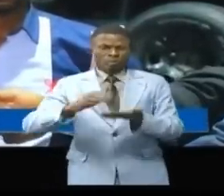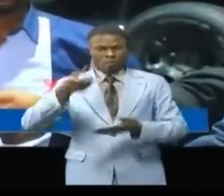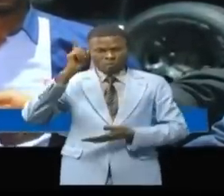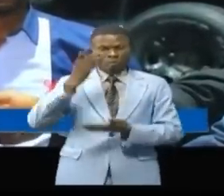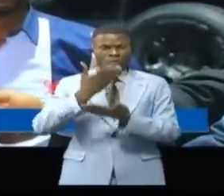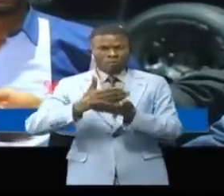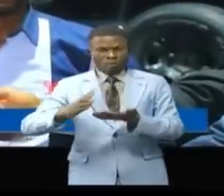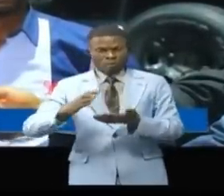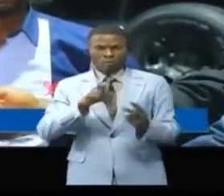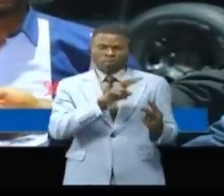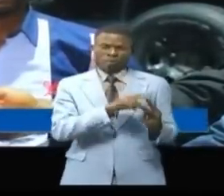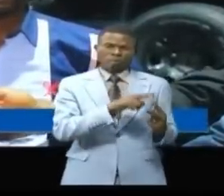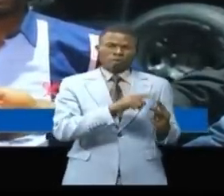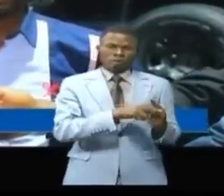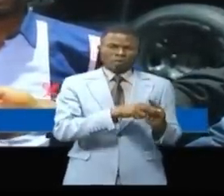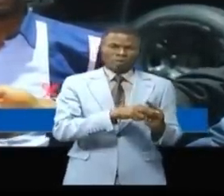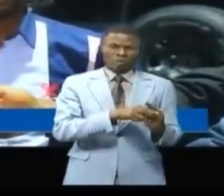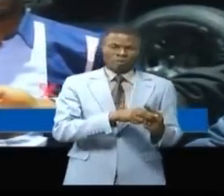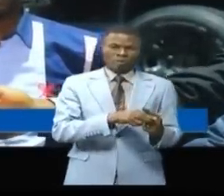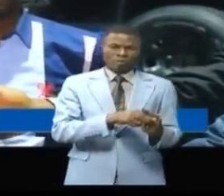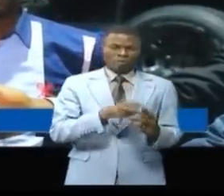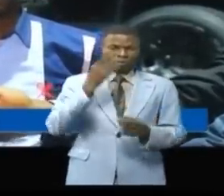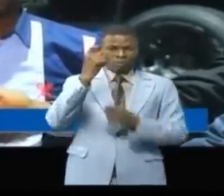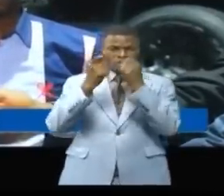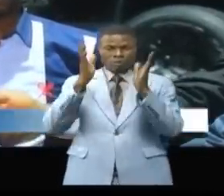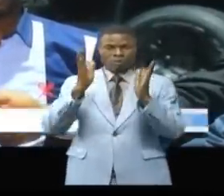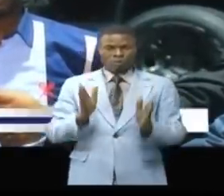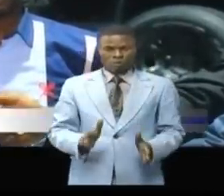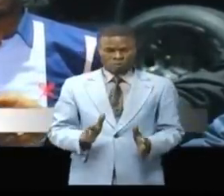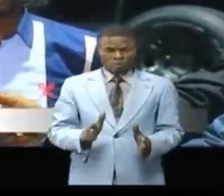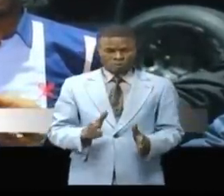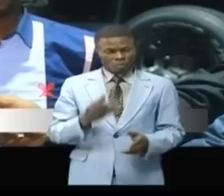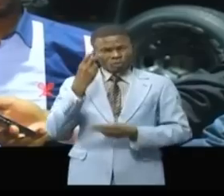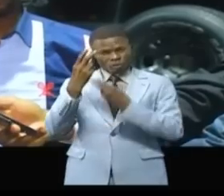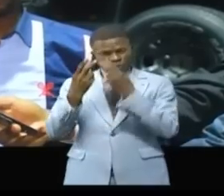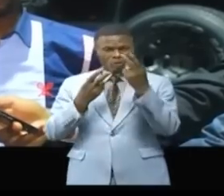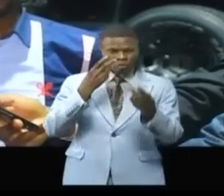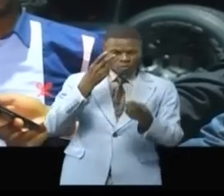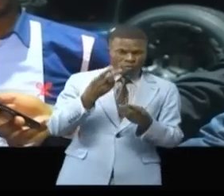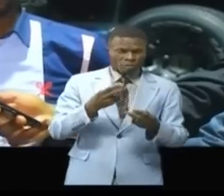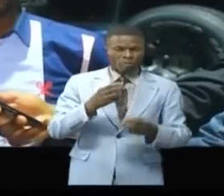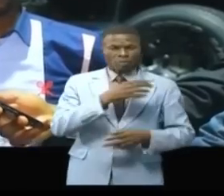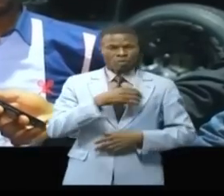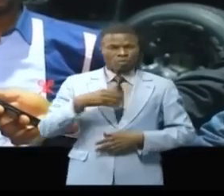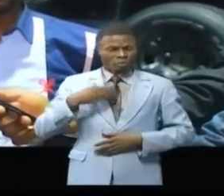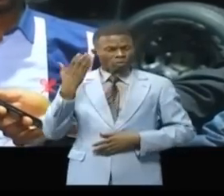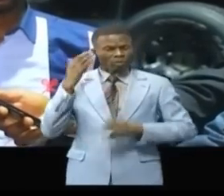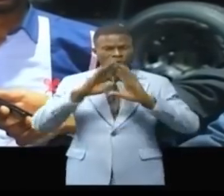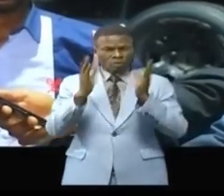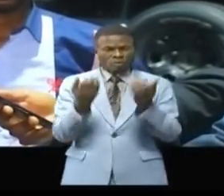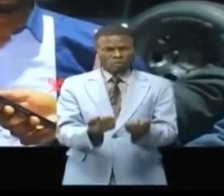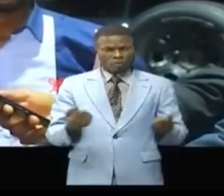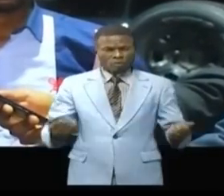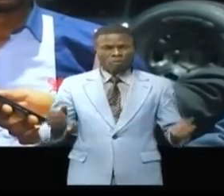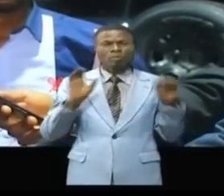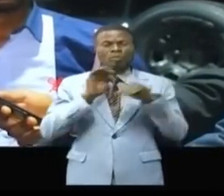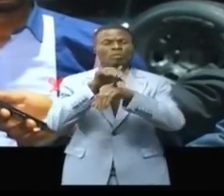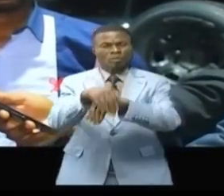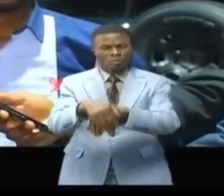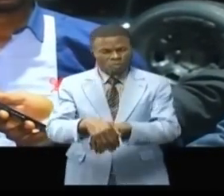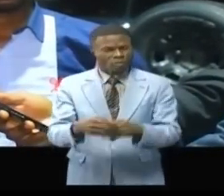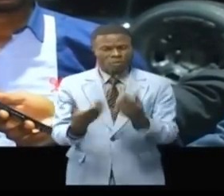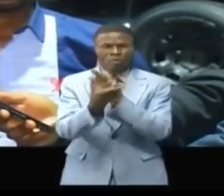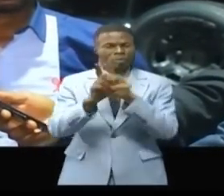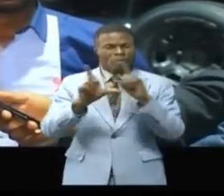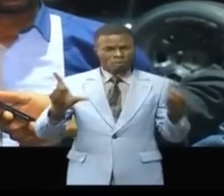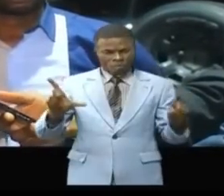qui est réservée aux touristes. Donc voilà, monsieur, madame, tout le monde avec les enfants peuvent venir participer,